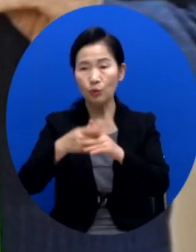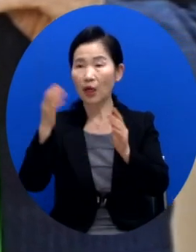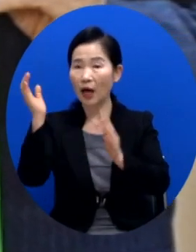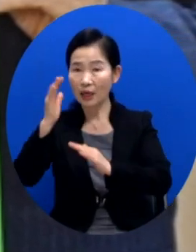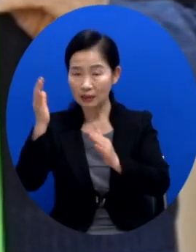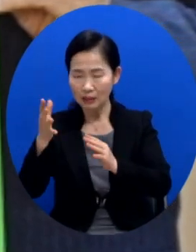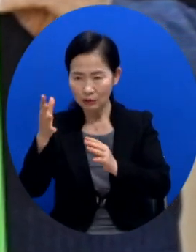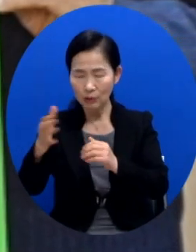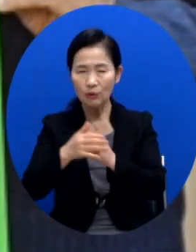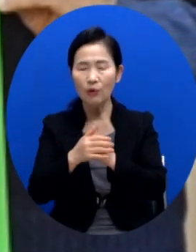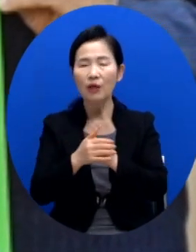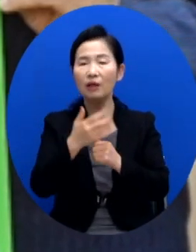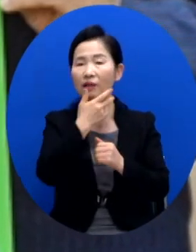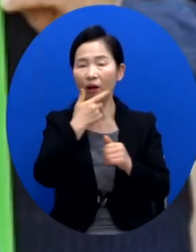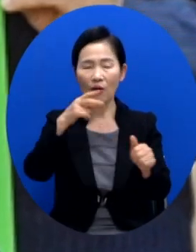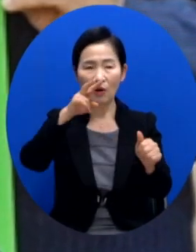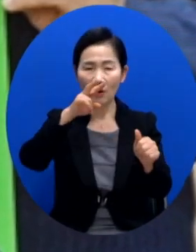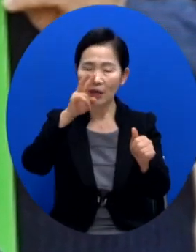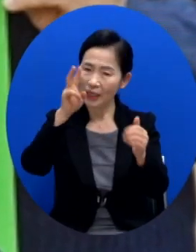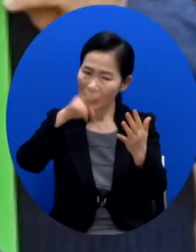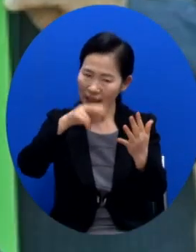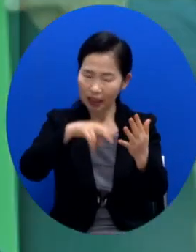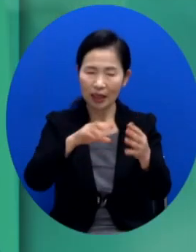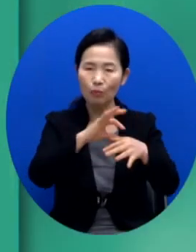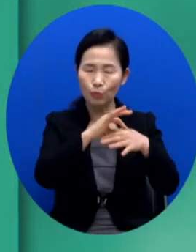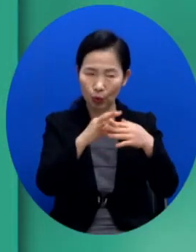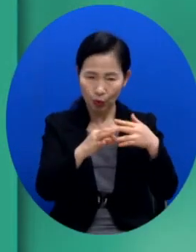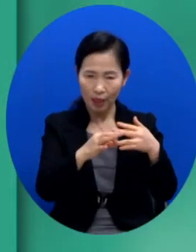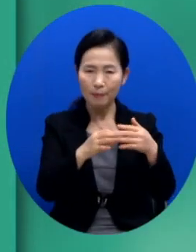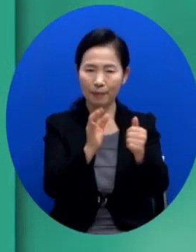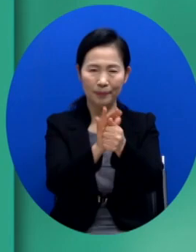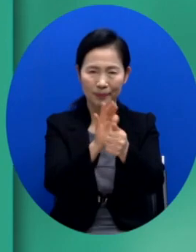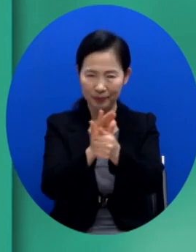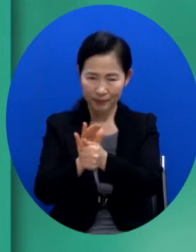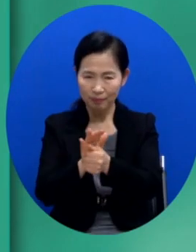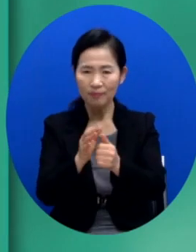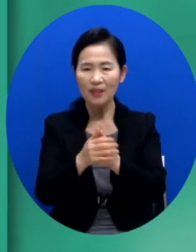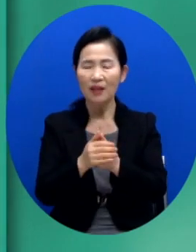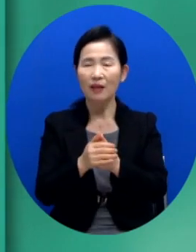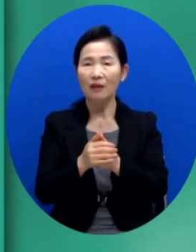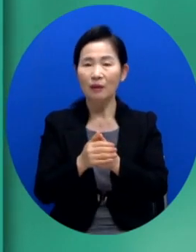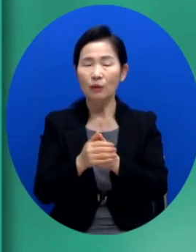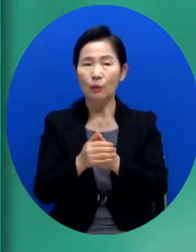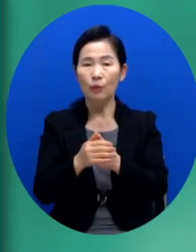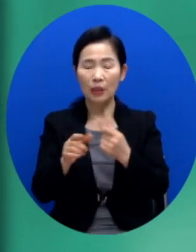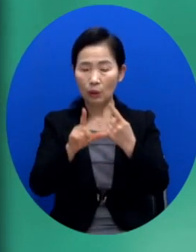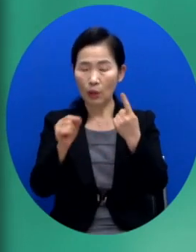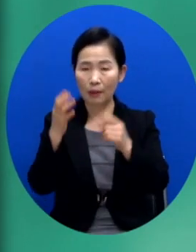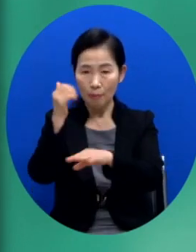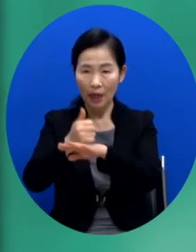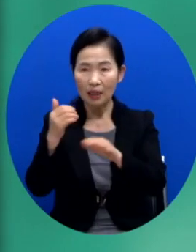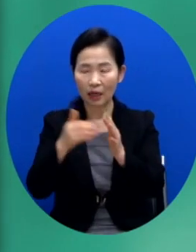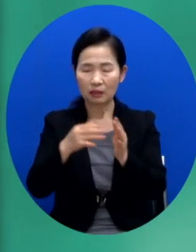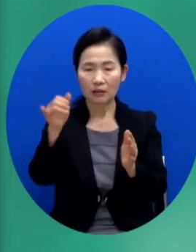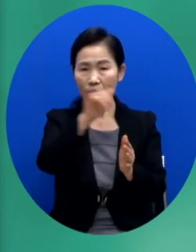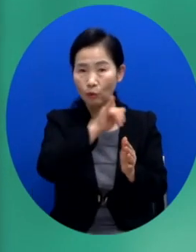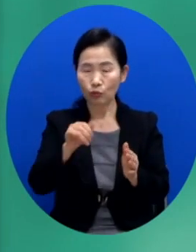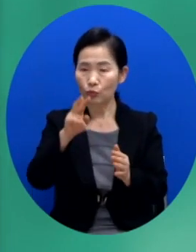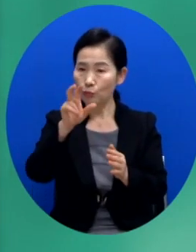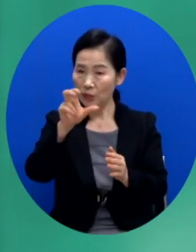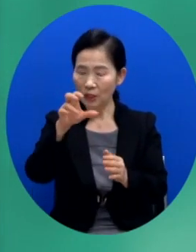읽기 프로그램을 배포해 영어 학습을 지원하고 있습니다. 또 이달 말까지 전국 35개 지역